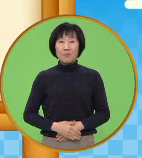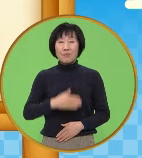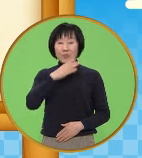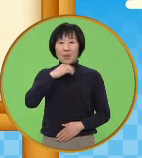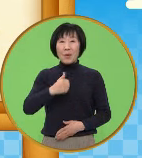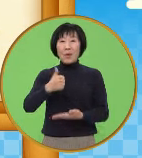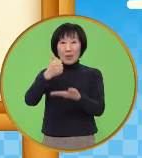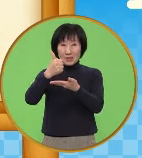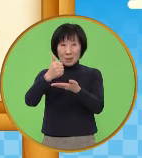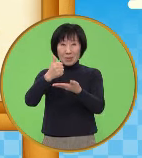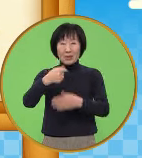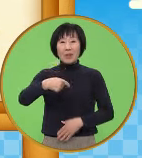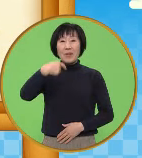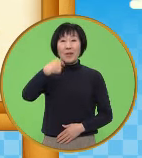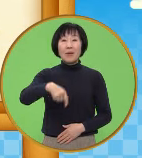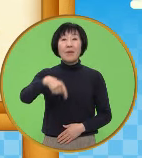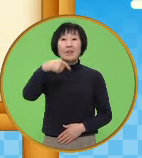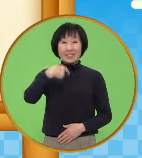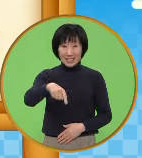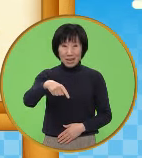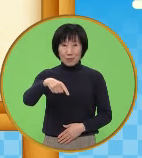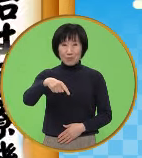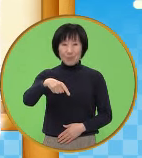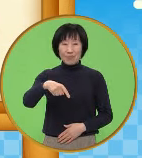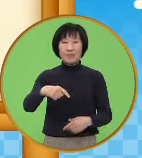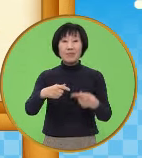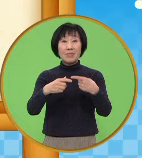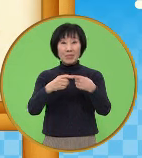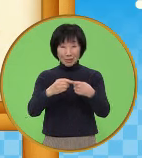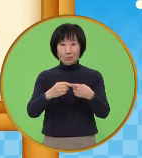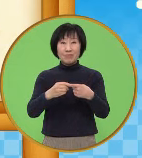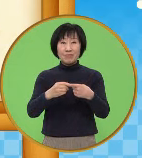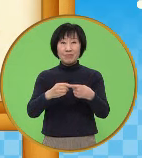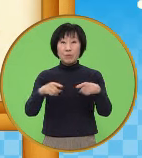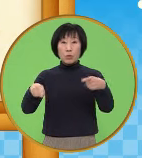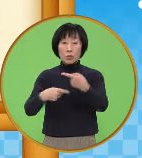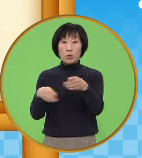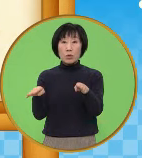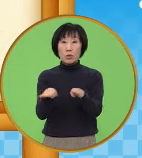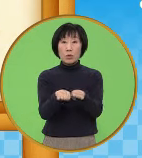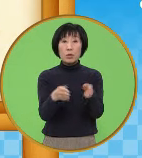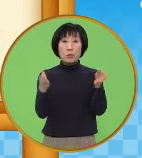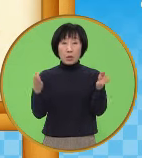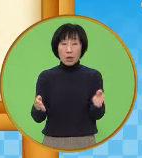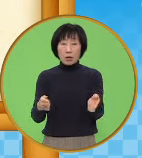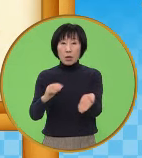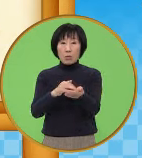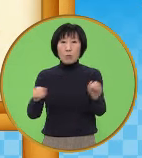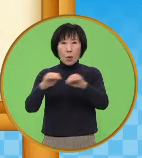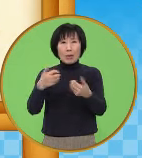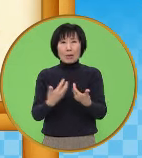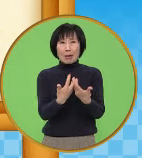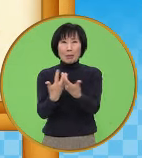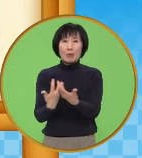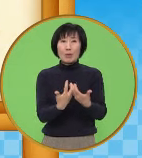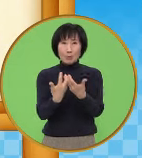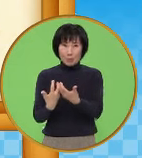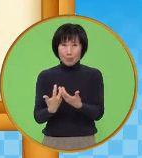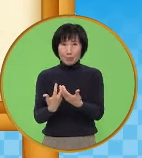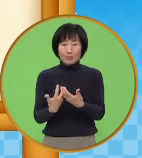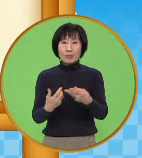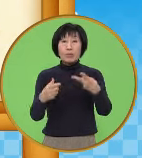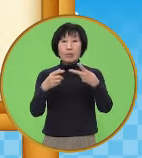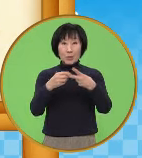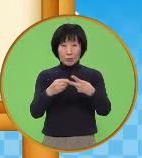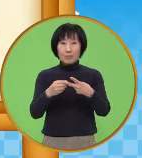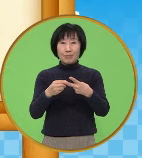ご老公様からの教え。 一つ、年末年始は医療機関が大変混雑するぞよ。